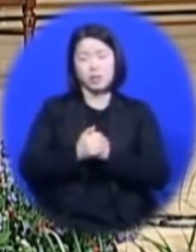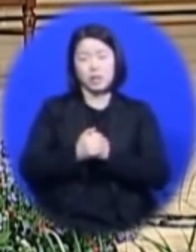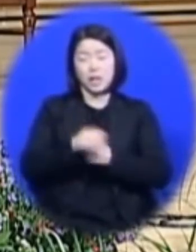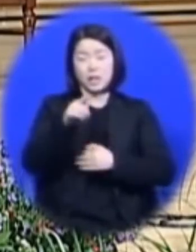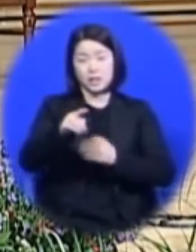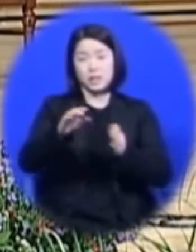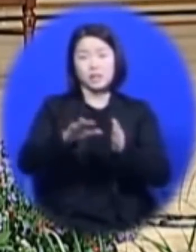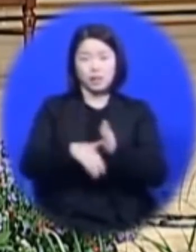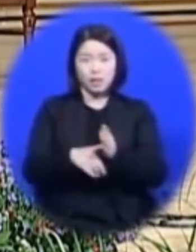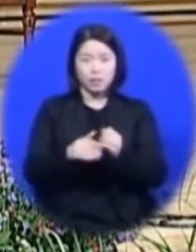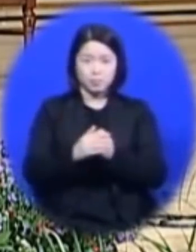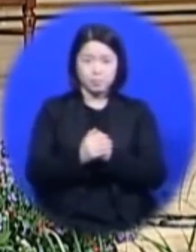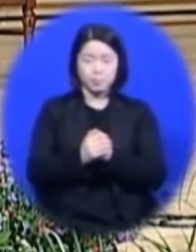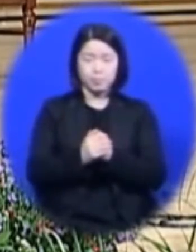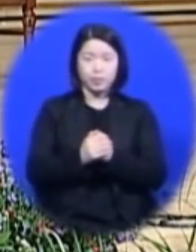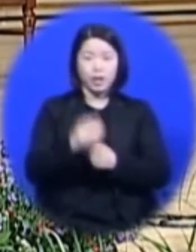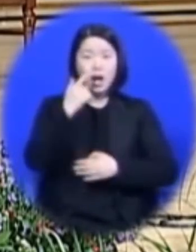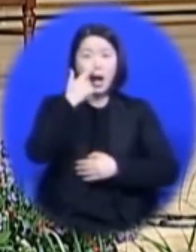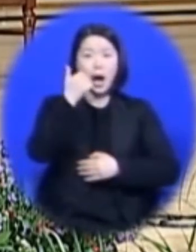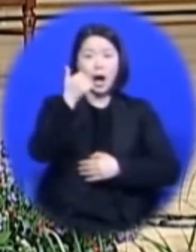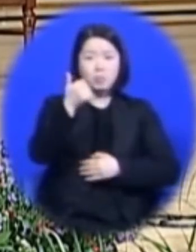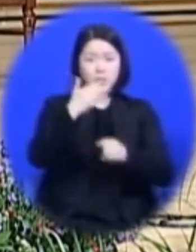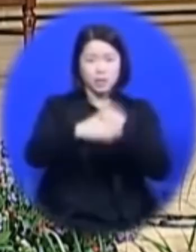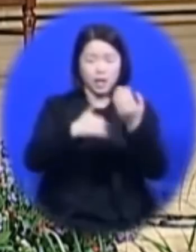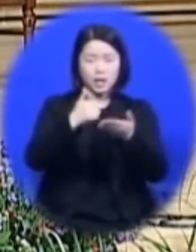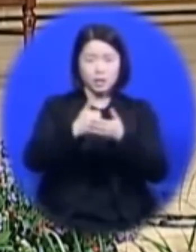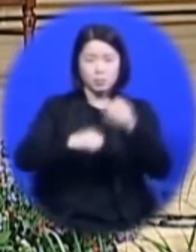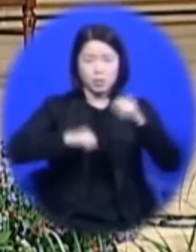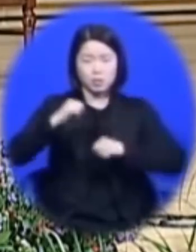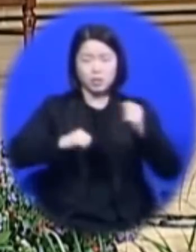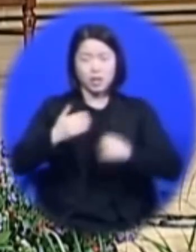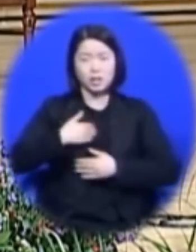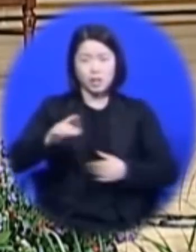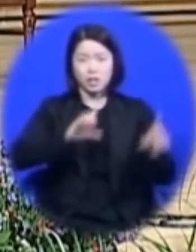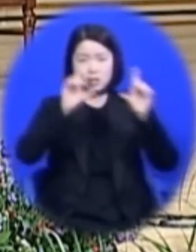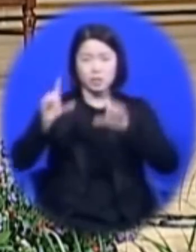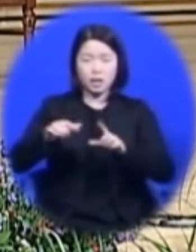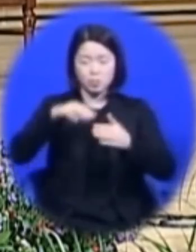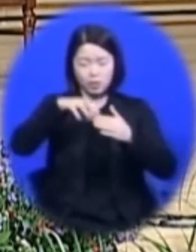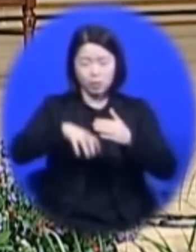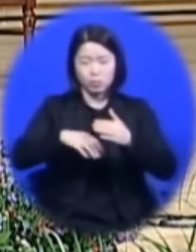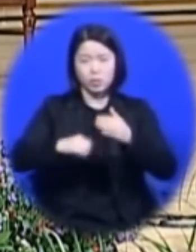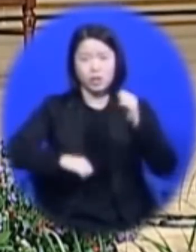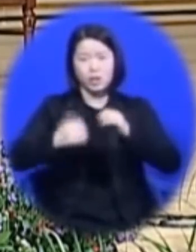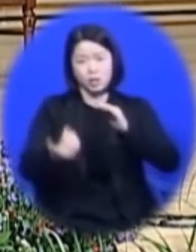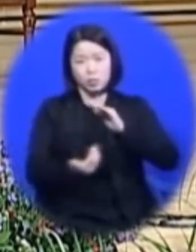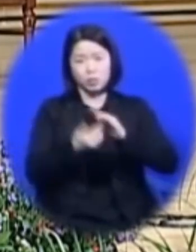그때 아버지 하나님의 역사가 내 삶의 이루어지는 것